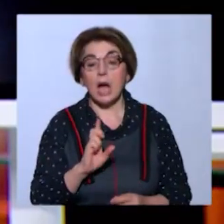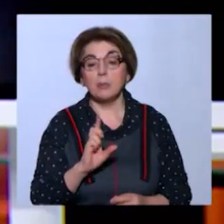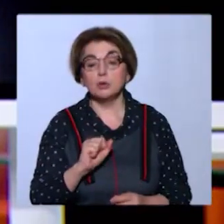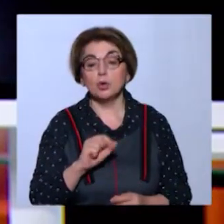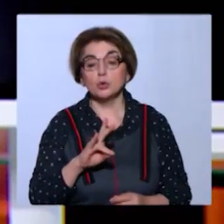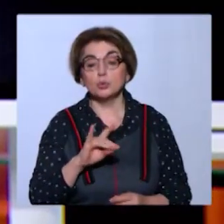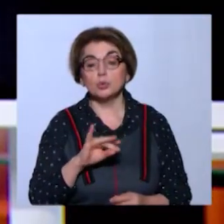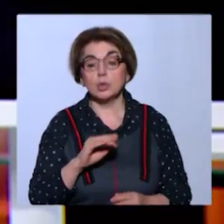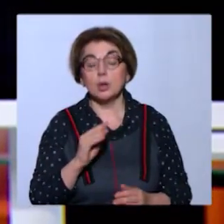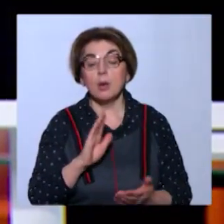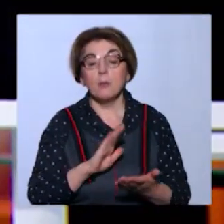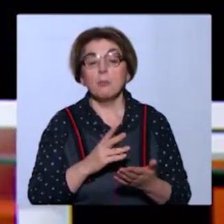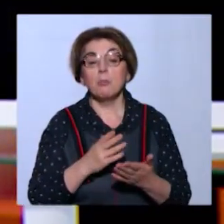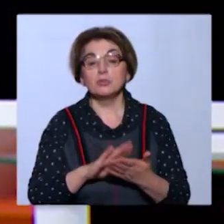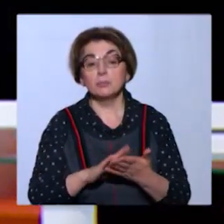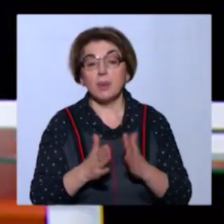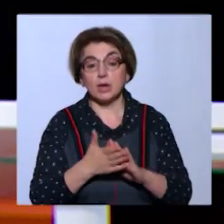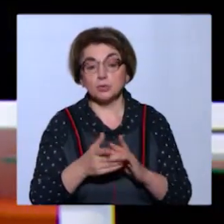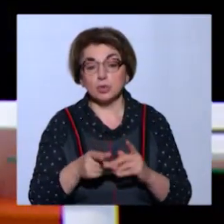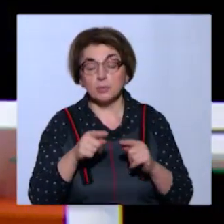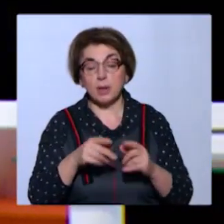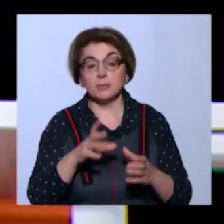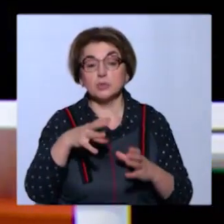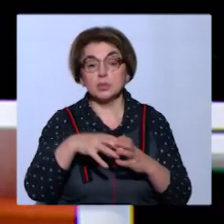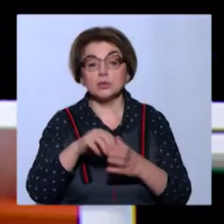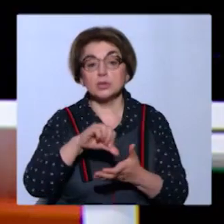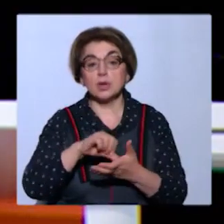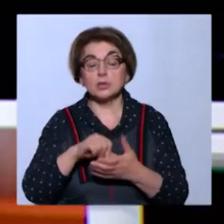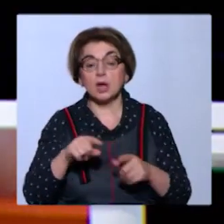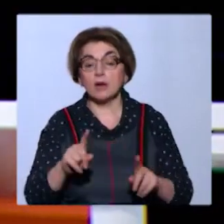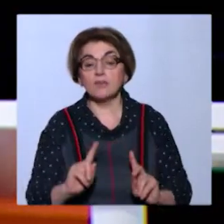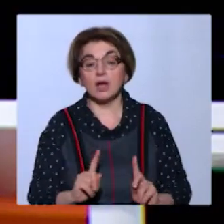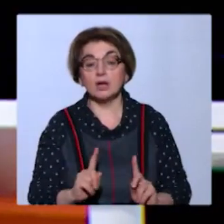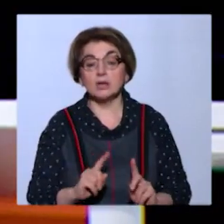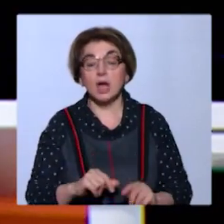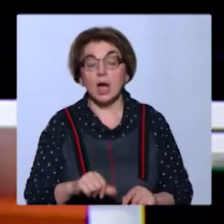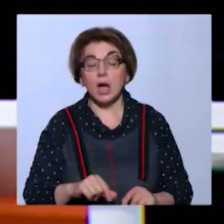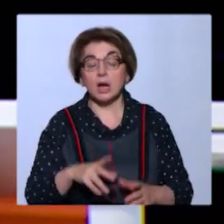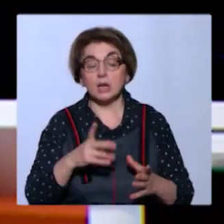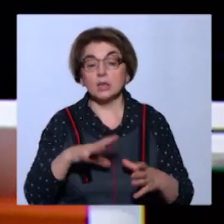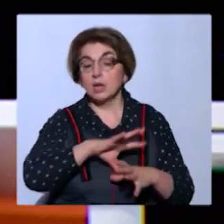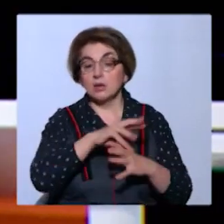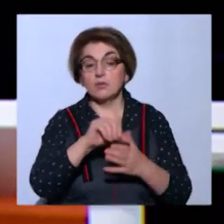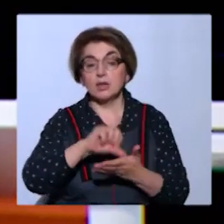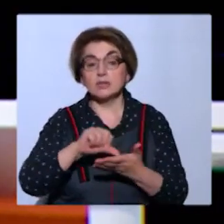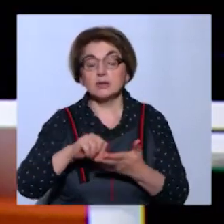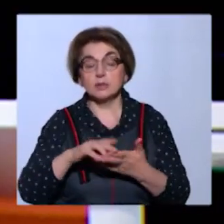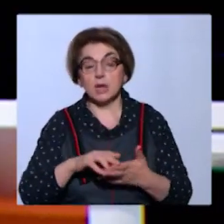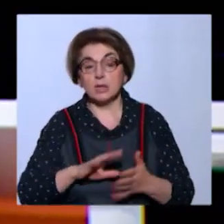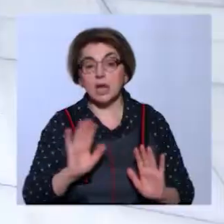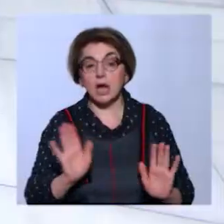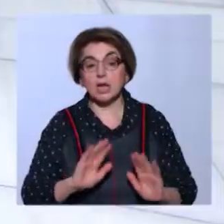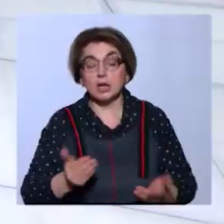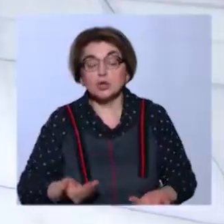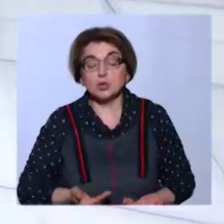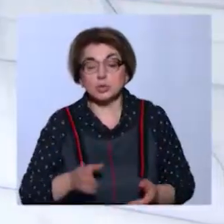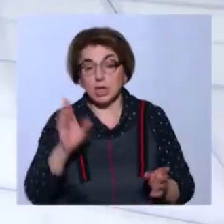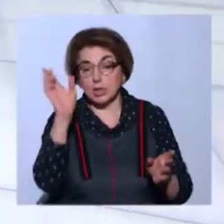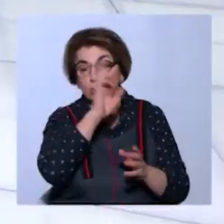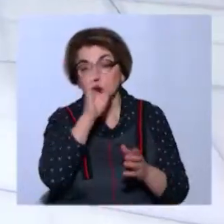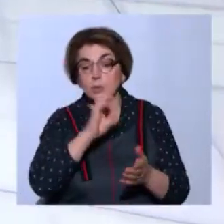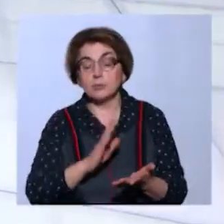ფაქტორები. აბიოტურ ფაქტორებში გაერთიანებულია ბუნების, არაცოცხალი ბუნების ფაქტორები, როგორიც